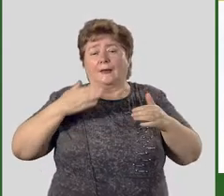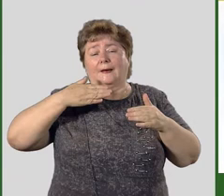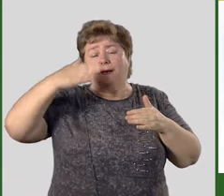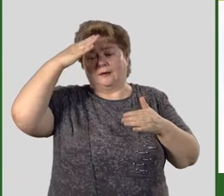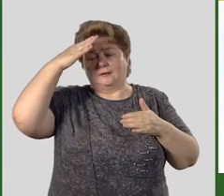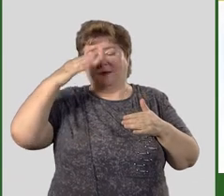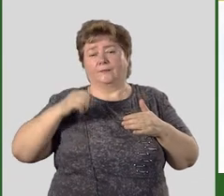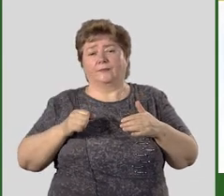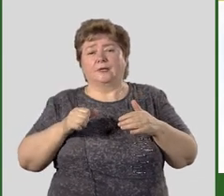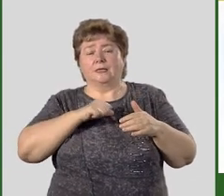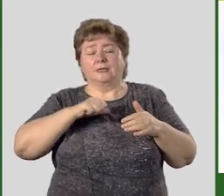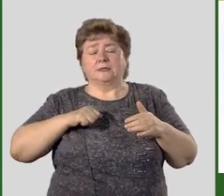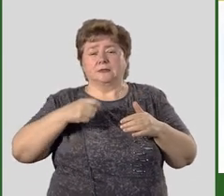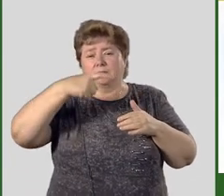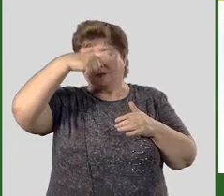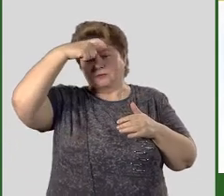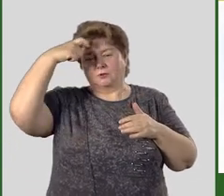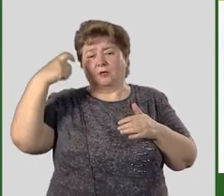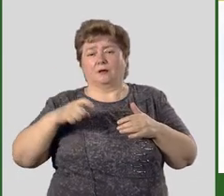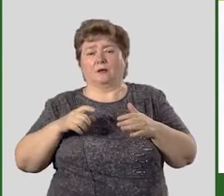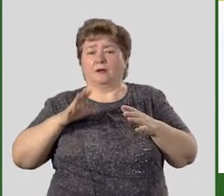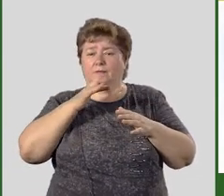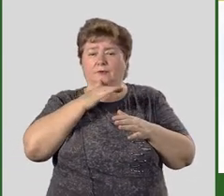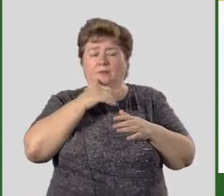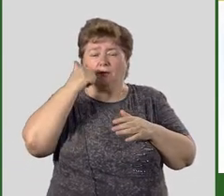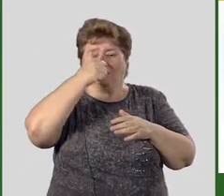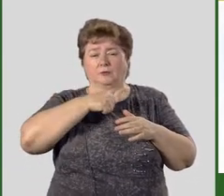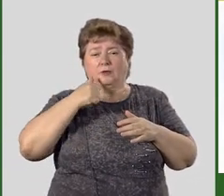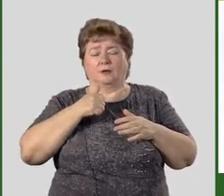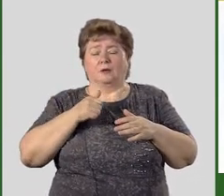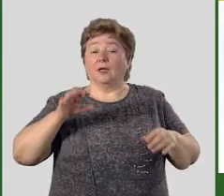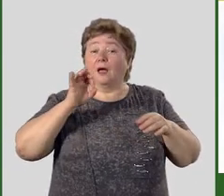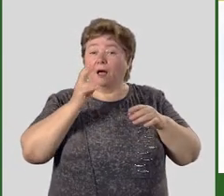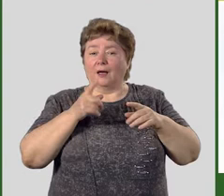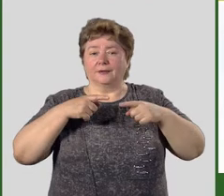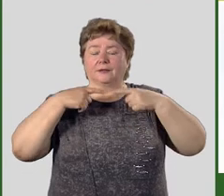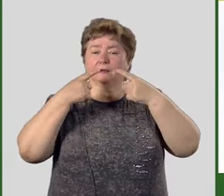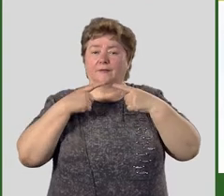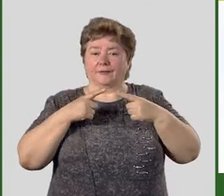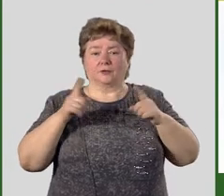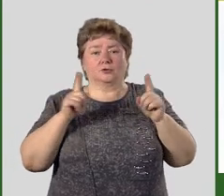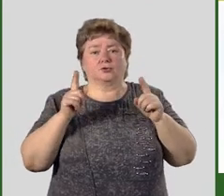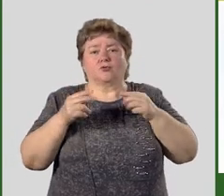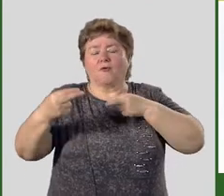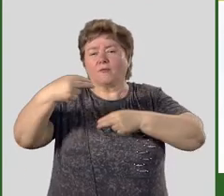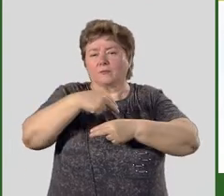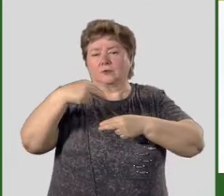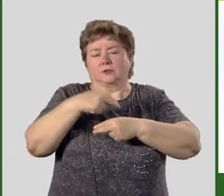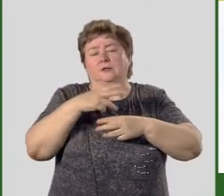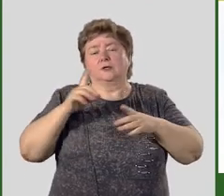летом, в самый жаркий период. Они объясняли это